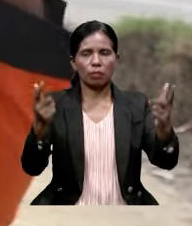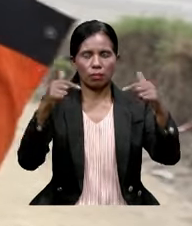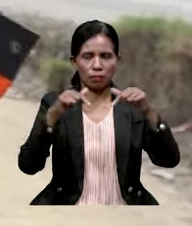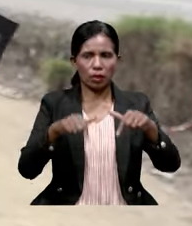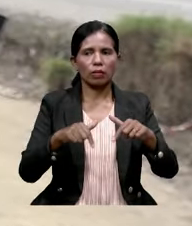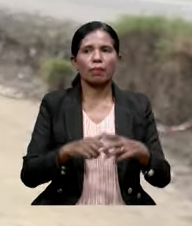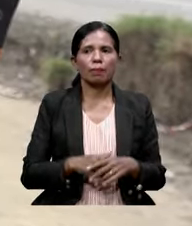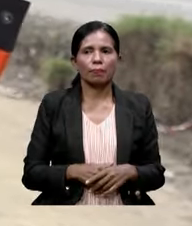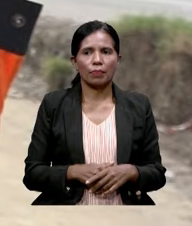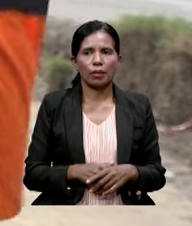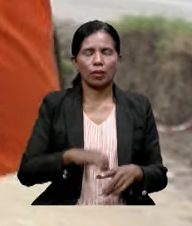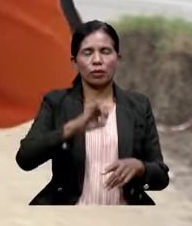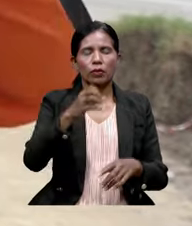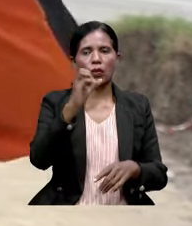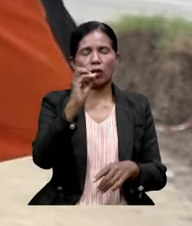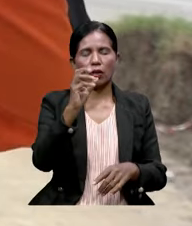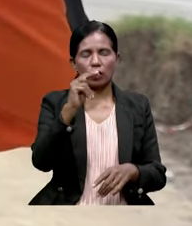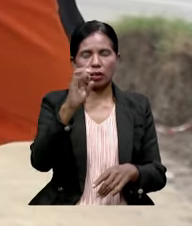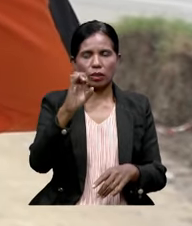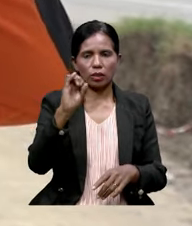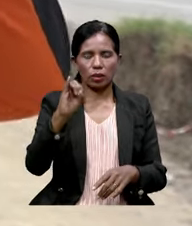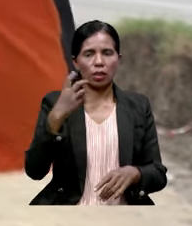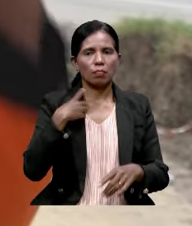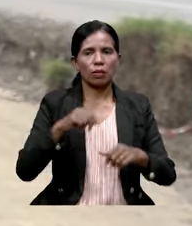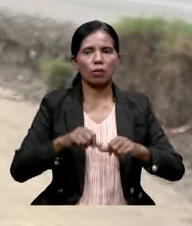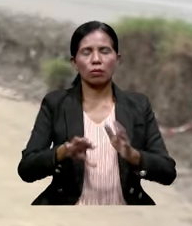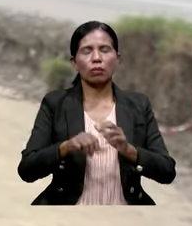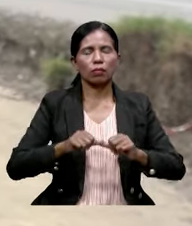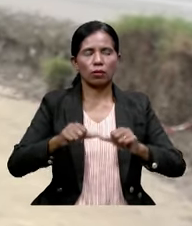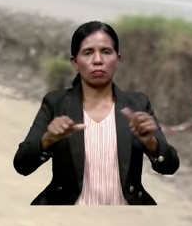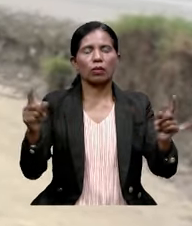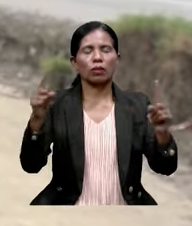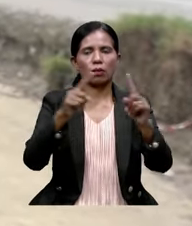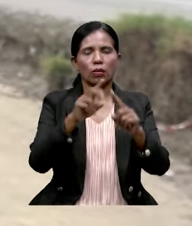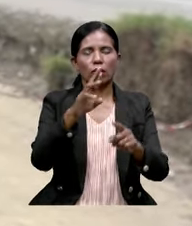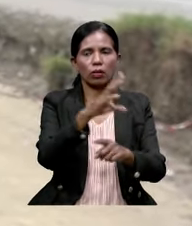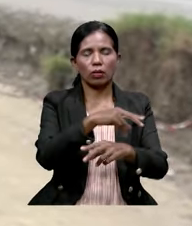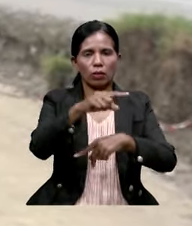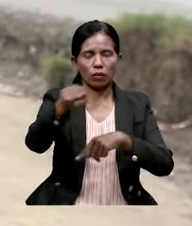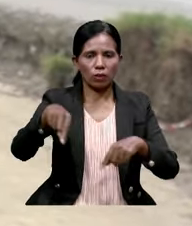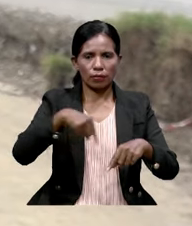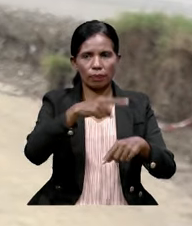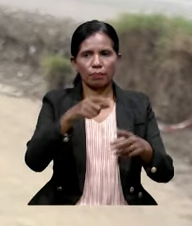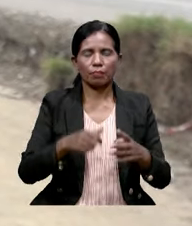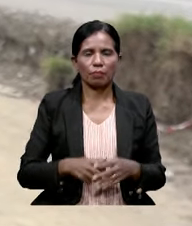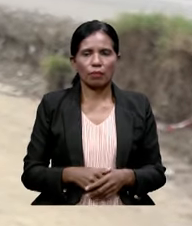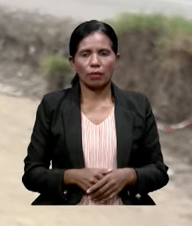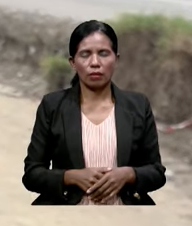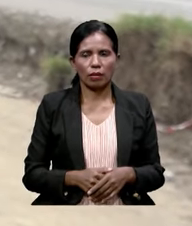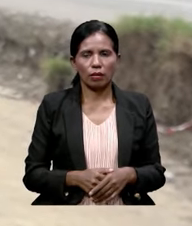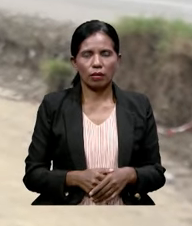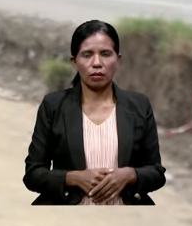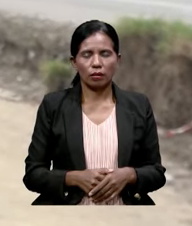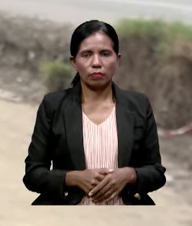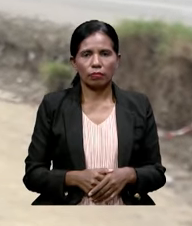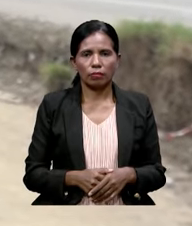ya zoni je ni ne, kami mai continue tu ya rotunda. Mau, beli apa ni zoni je, usik proyek